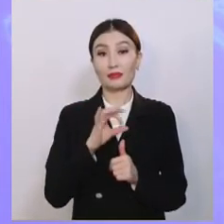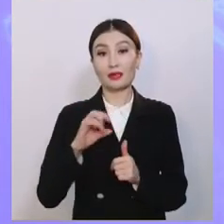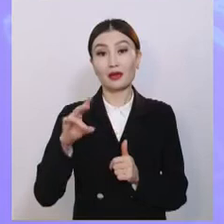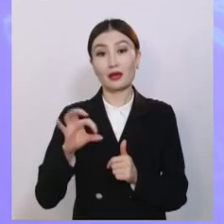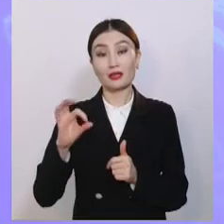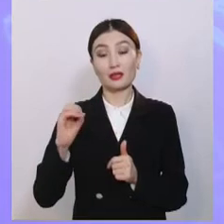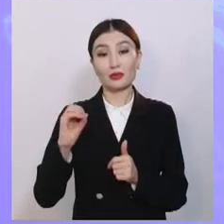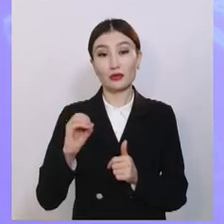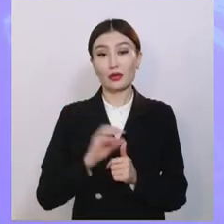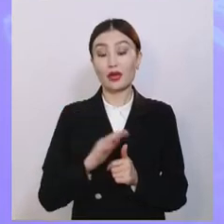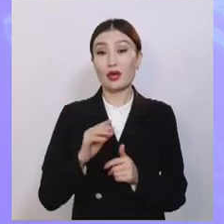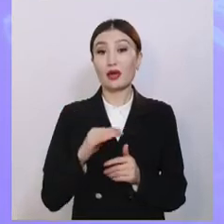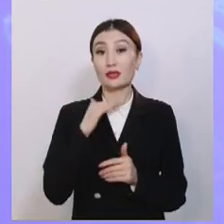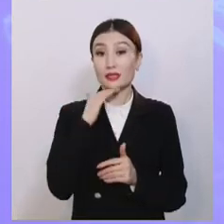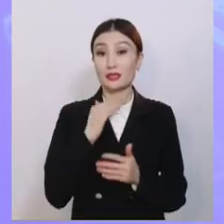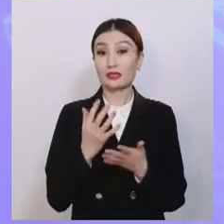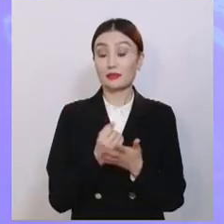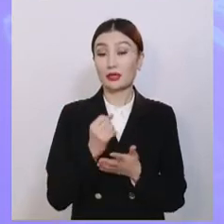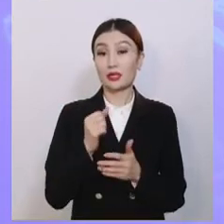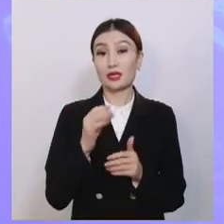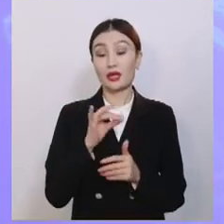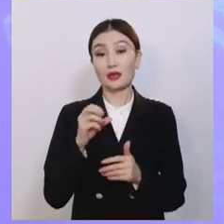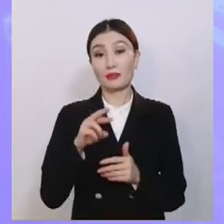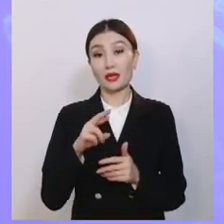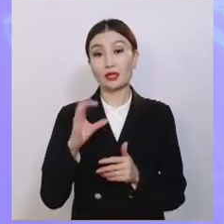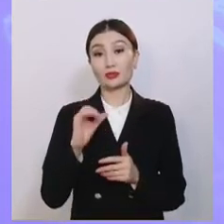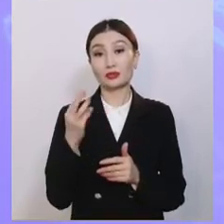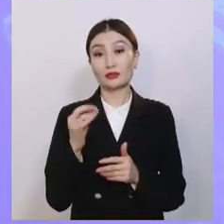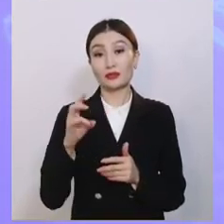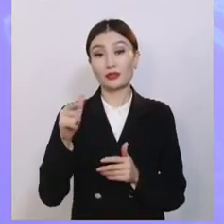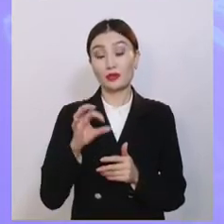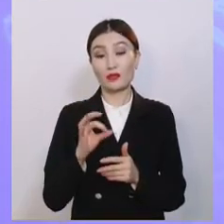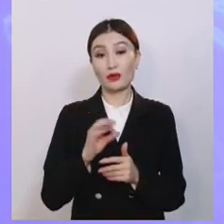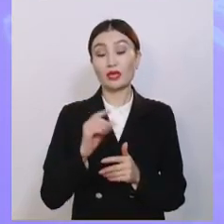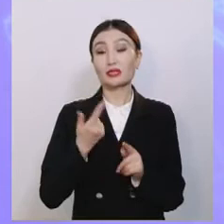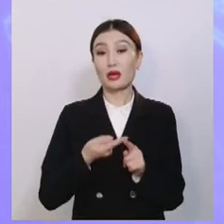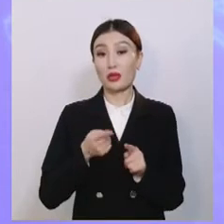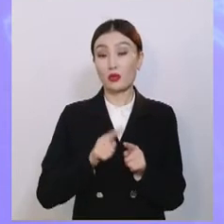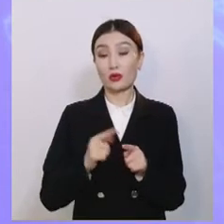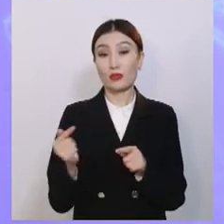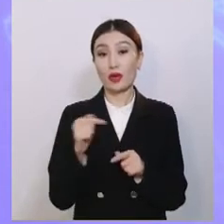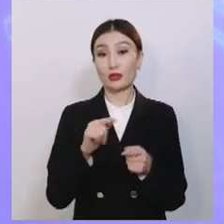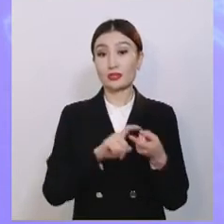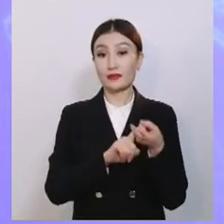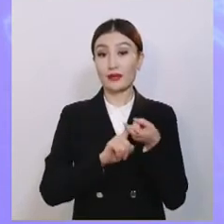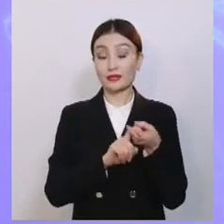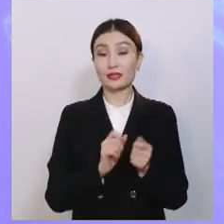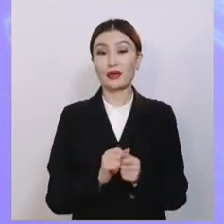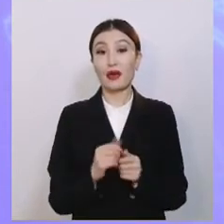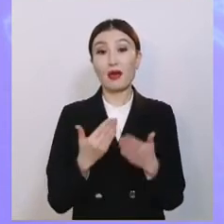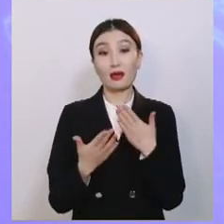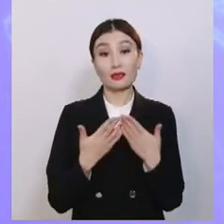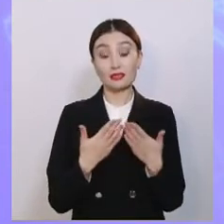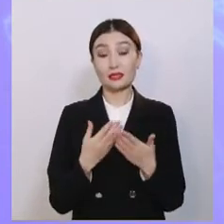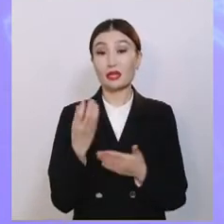прилагательного, достаточно определить род имени существительного, с которым оно связано. А